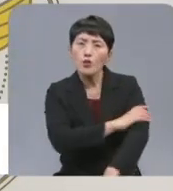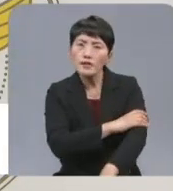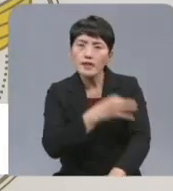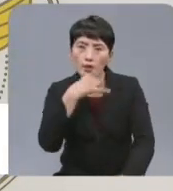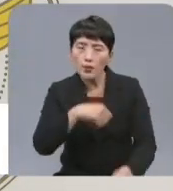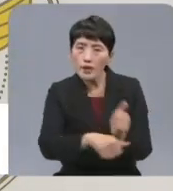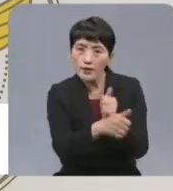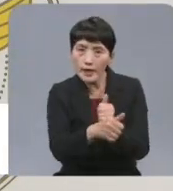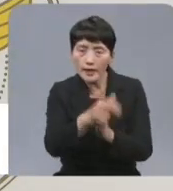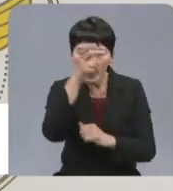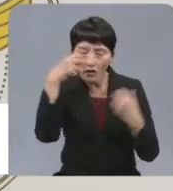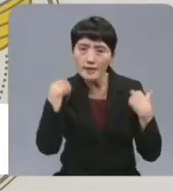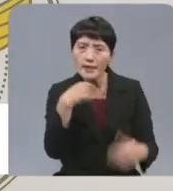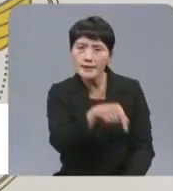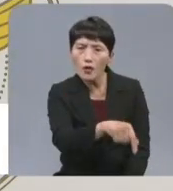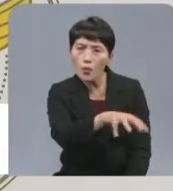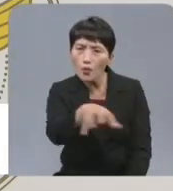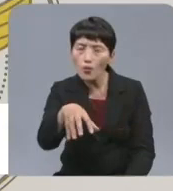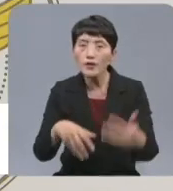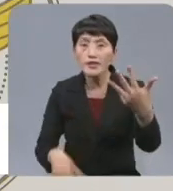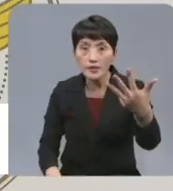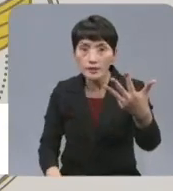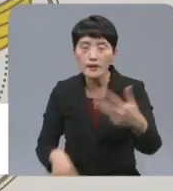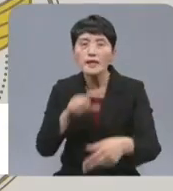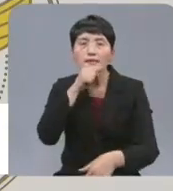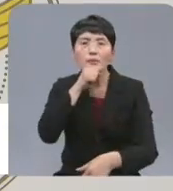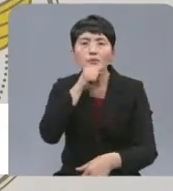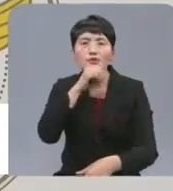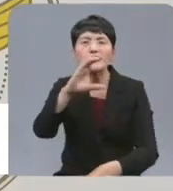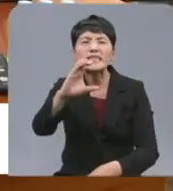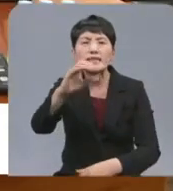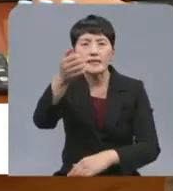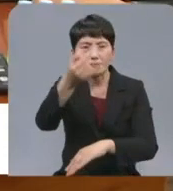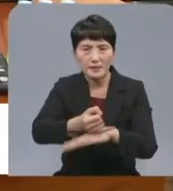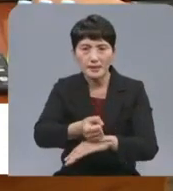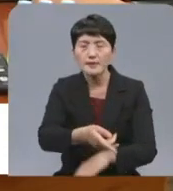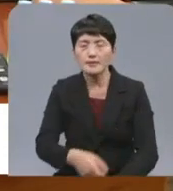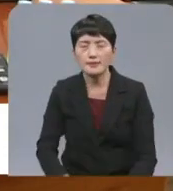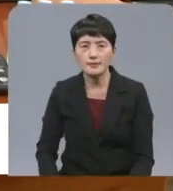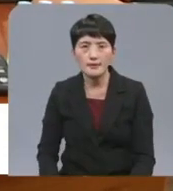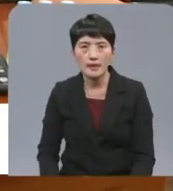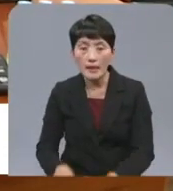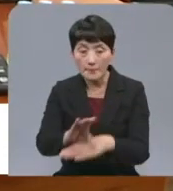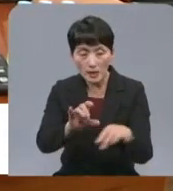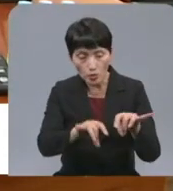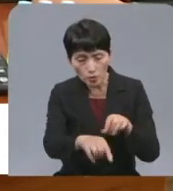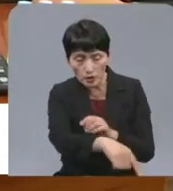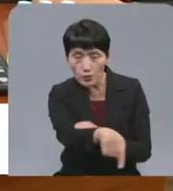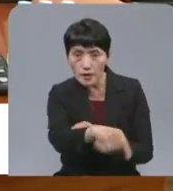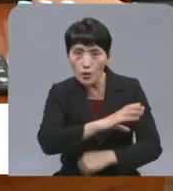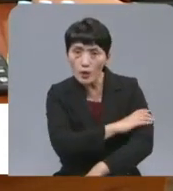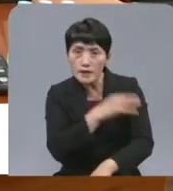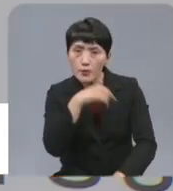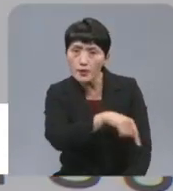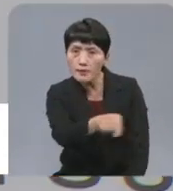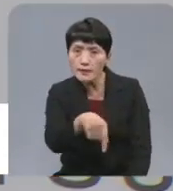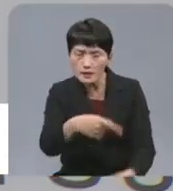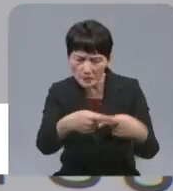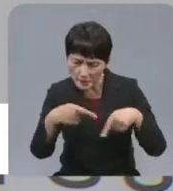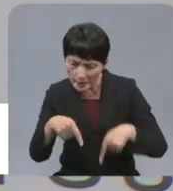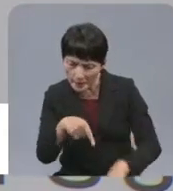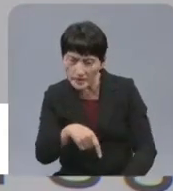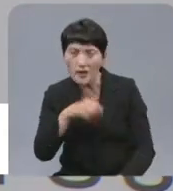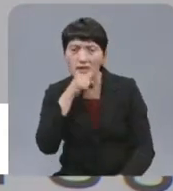akibat kurangnya manajemen dalam tragedi Taiwan namun Kementerian keamanan dan Administrasi Publik mendapat nilai evaluasi B kantor